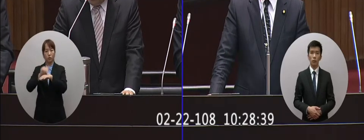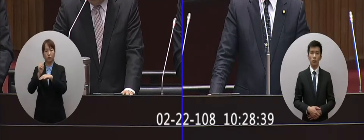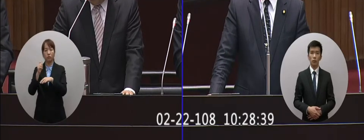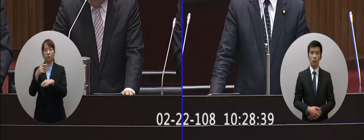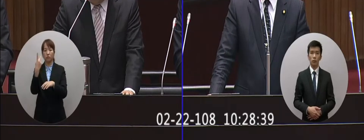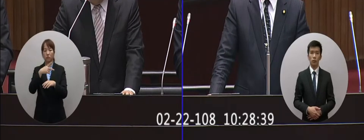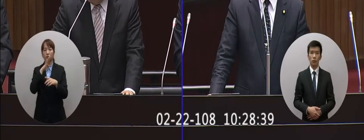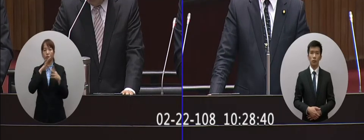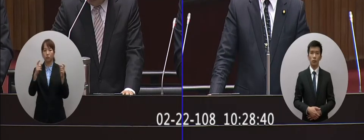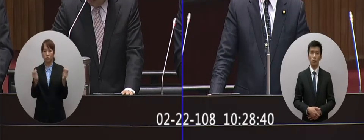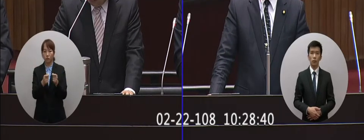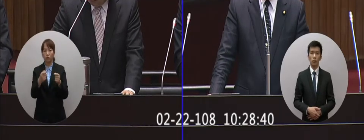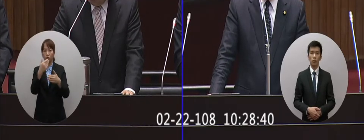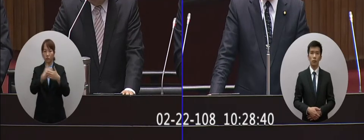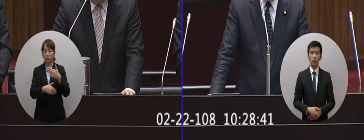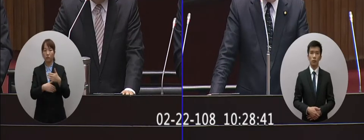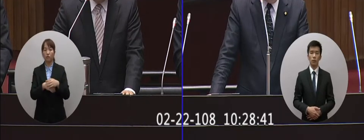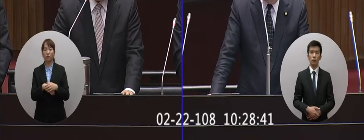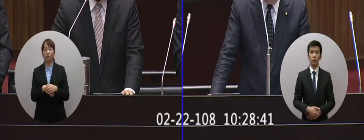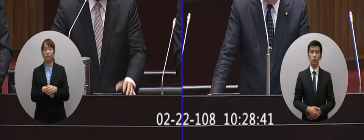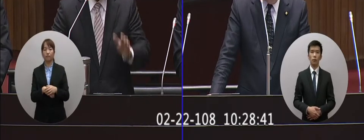可以减短